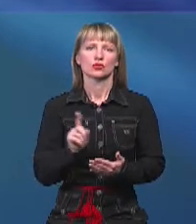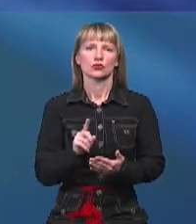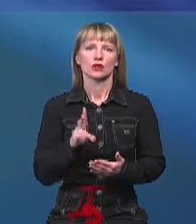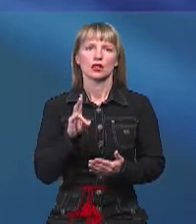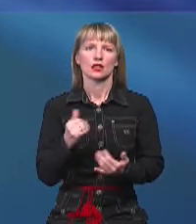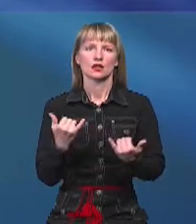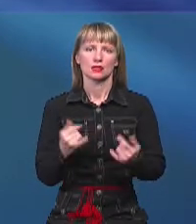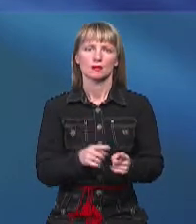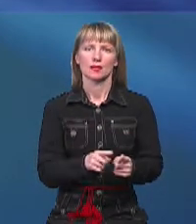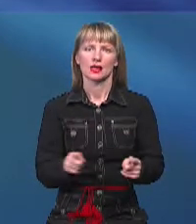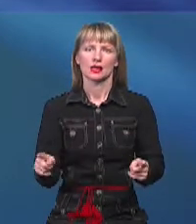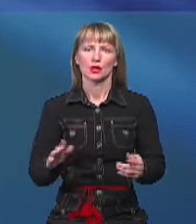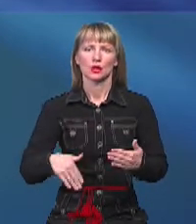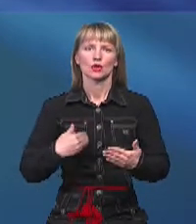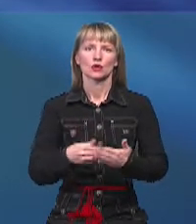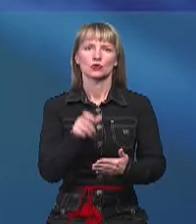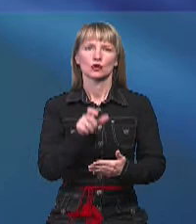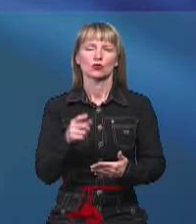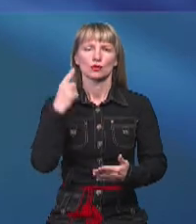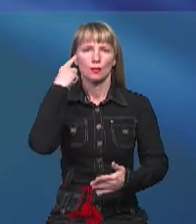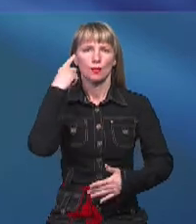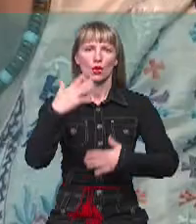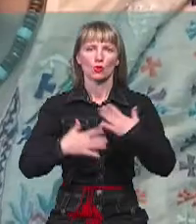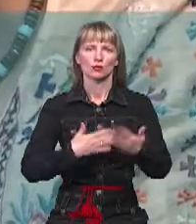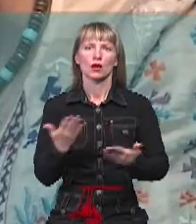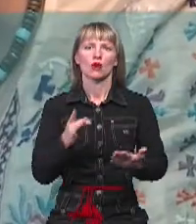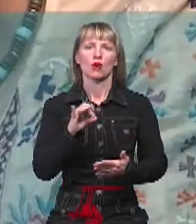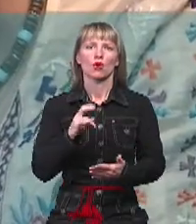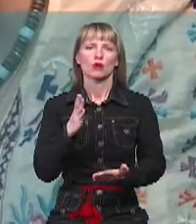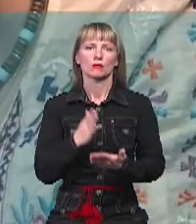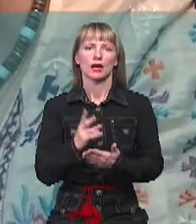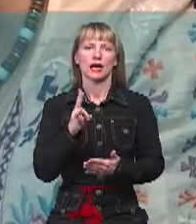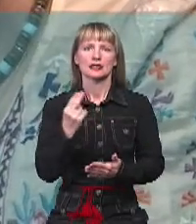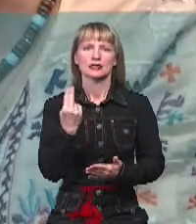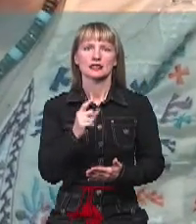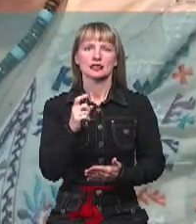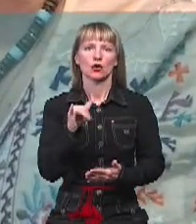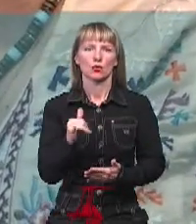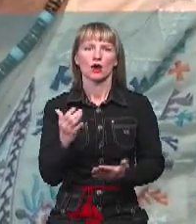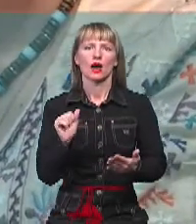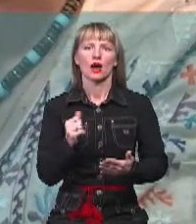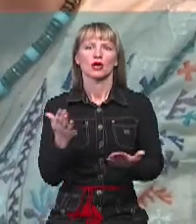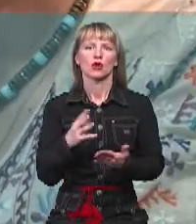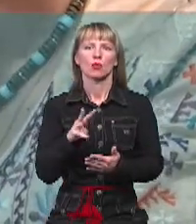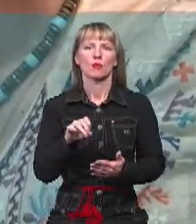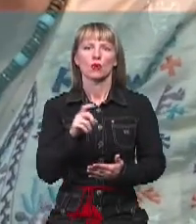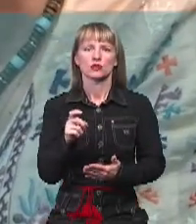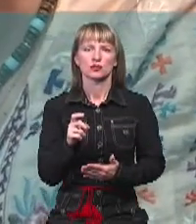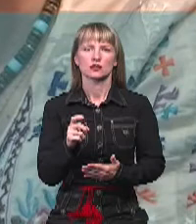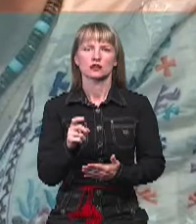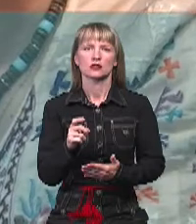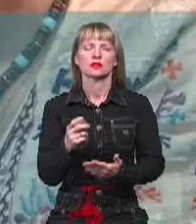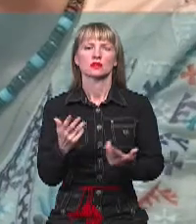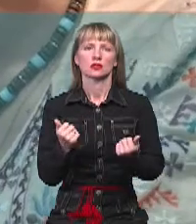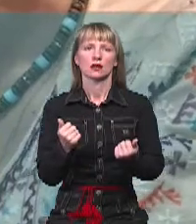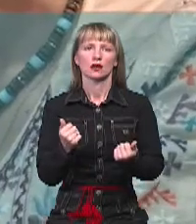на даний період досі люди плутають, яку роль має відігравати НСЗУ, а яку роль МОЗ. Міністерство охорони здоров'я,